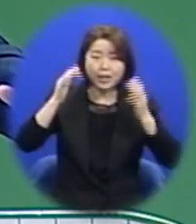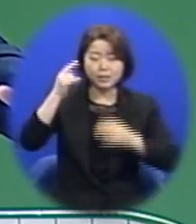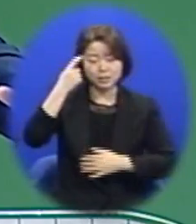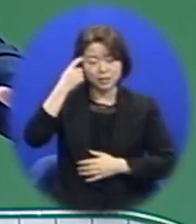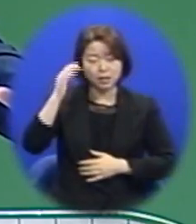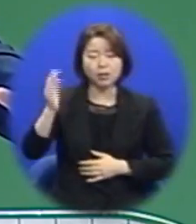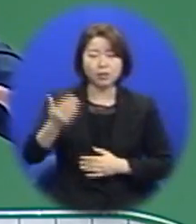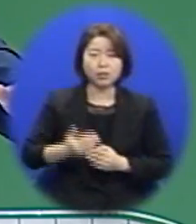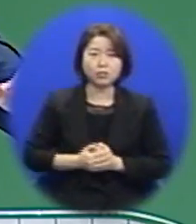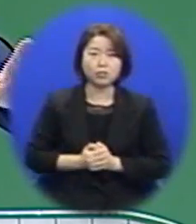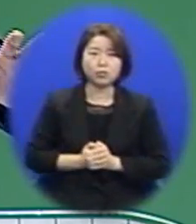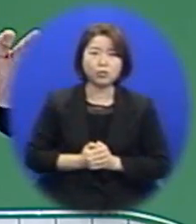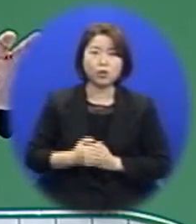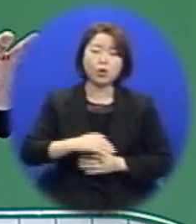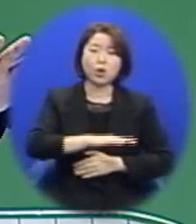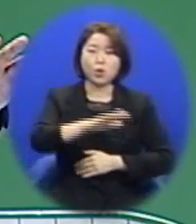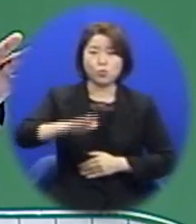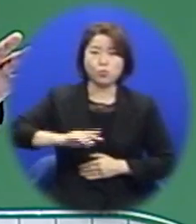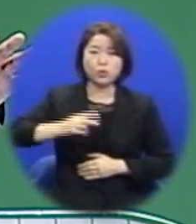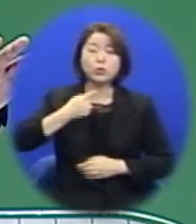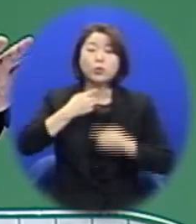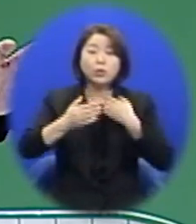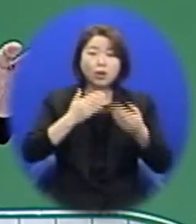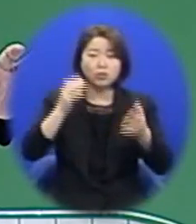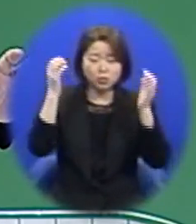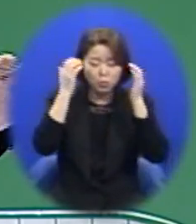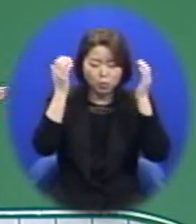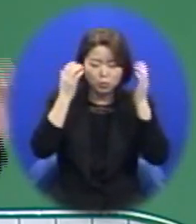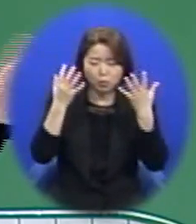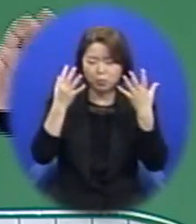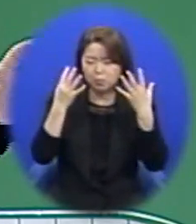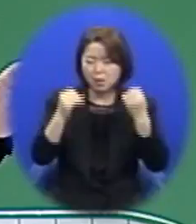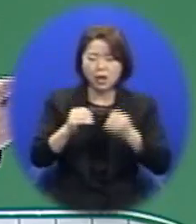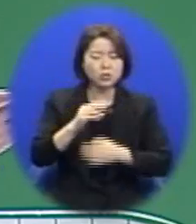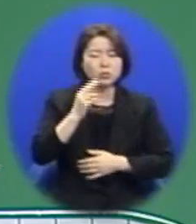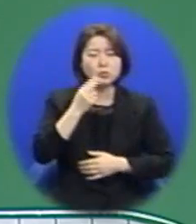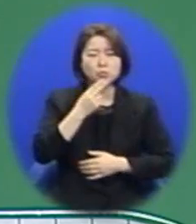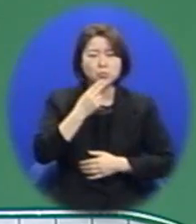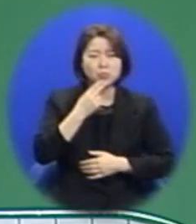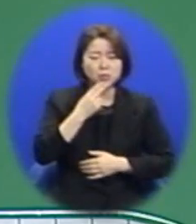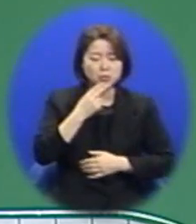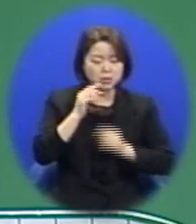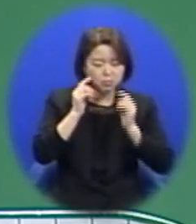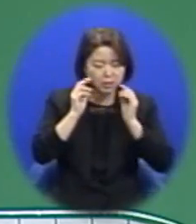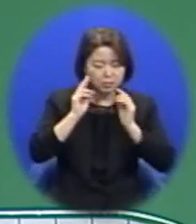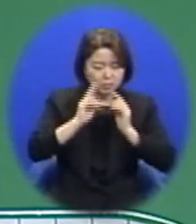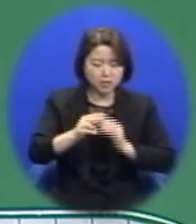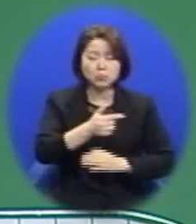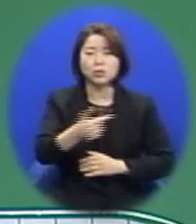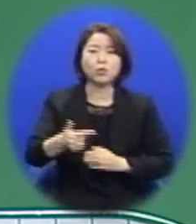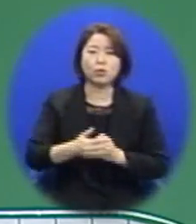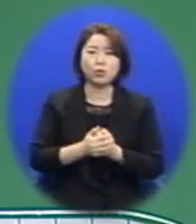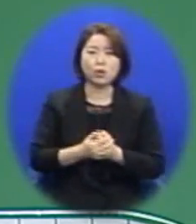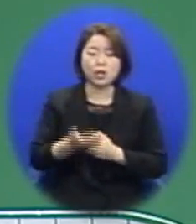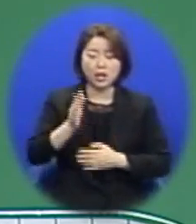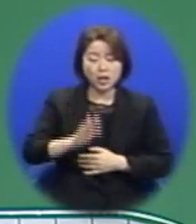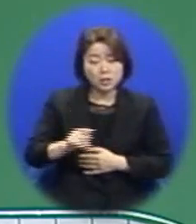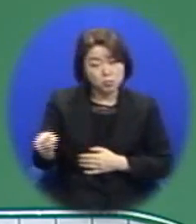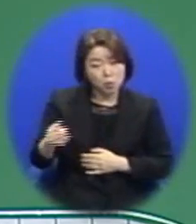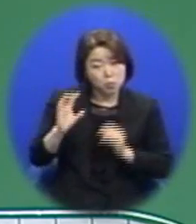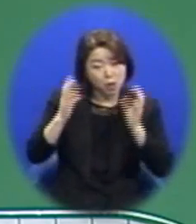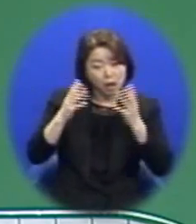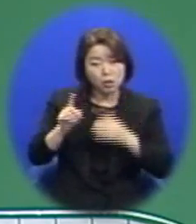생각해야죠. 우리도 겪을 고통이 말할 수 없지만 아이들은 어떻게 했냐 말입니다. 여러분,